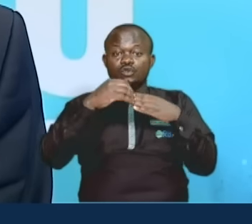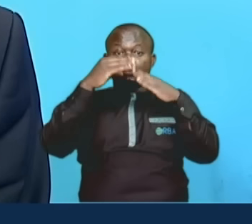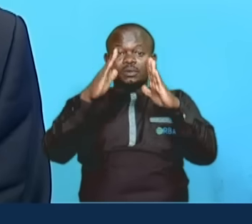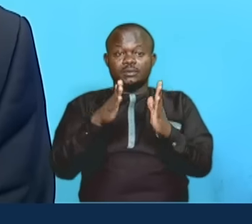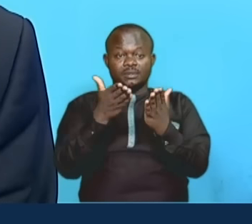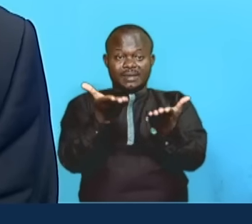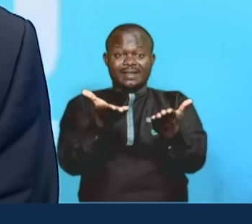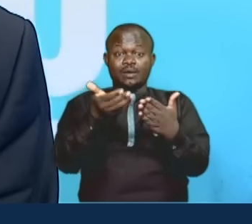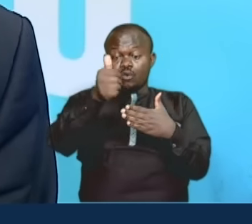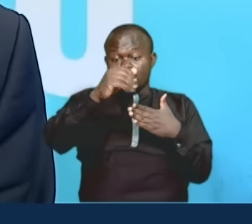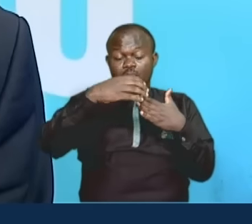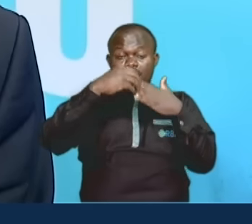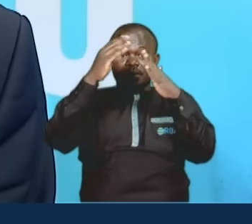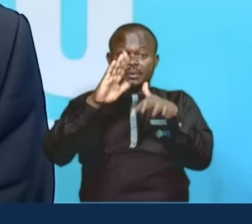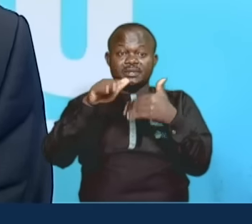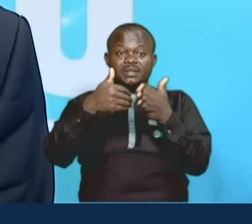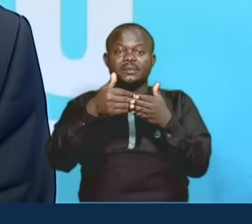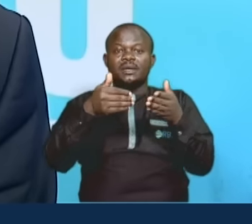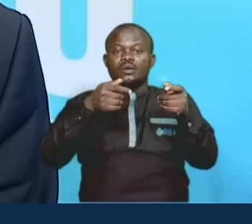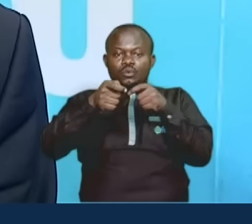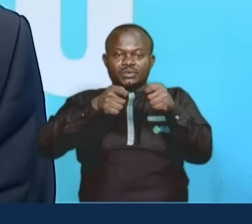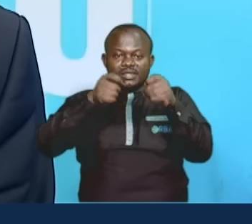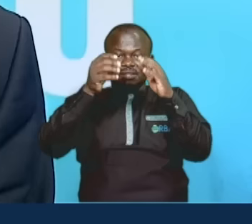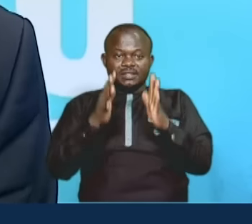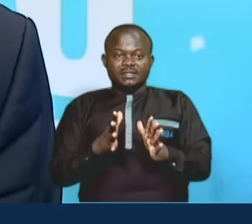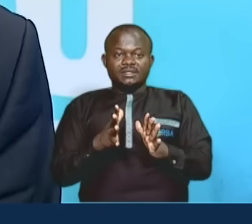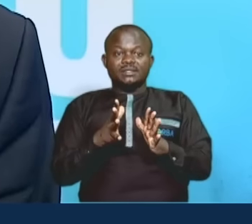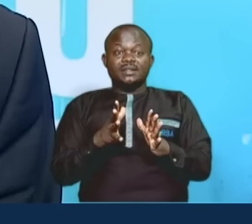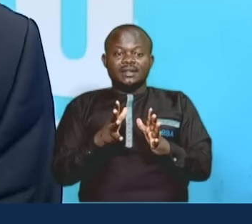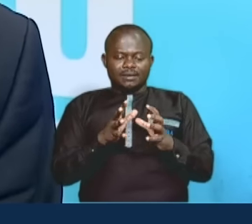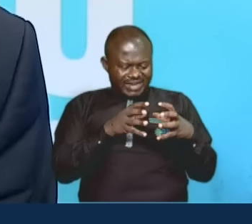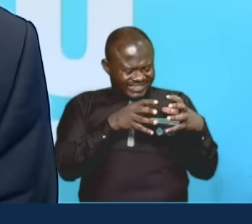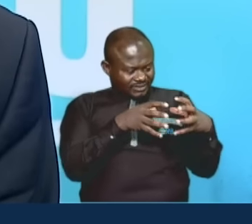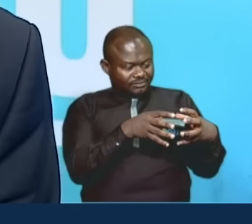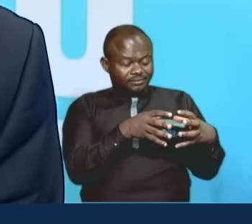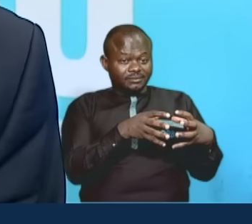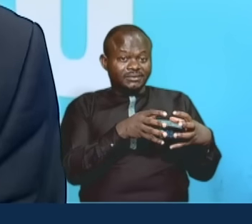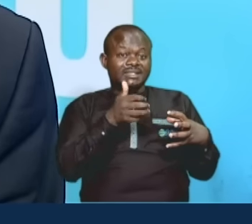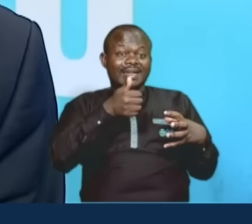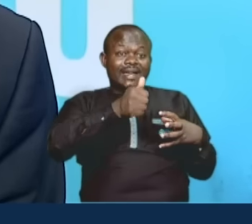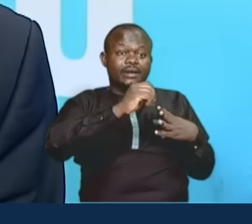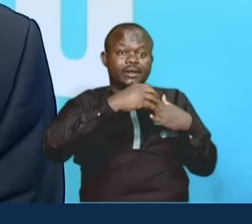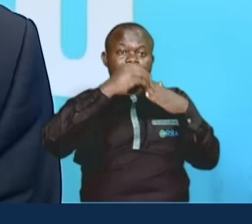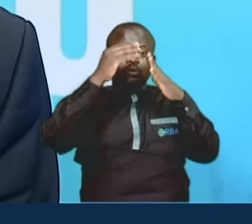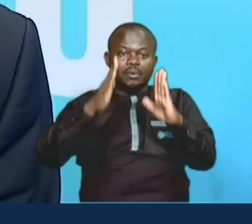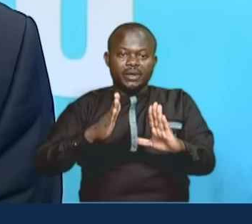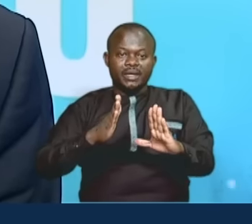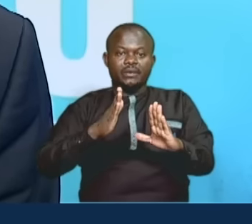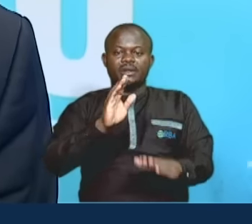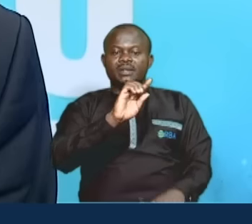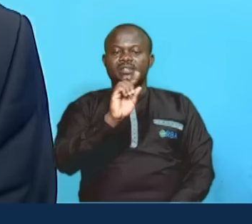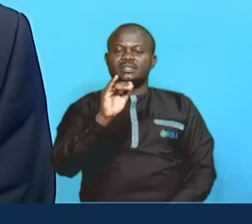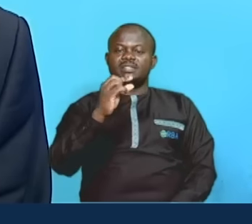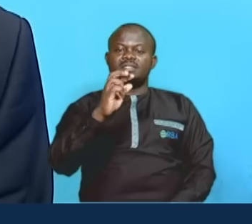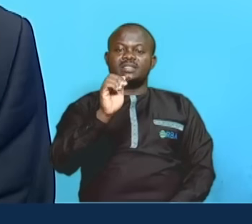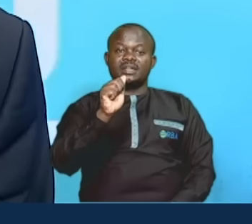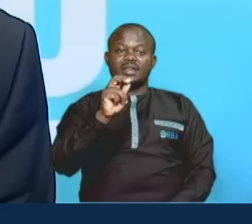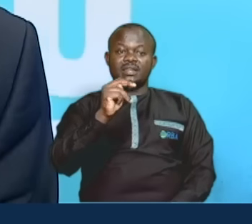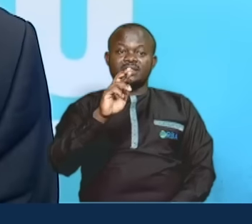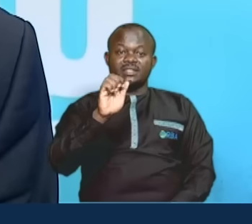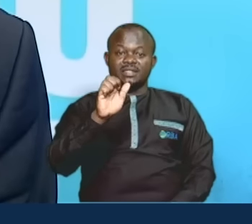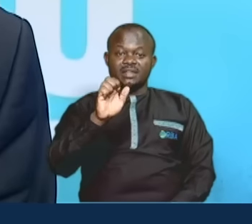Ubwo butegetsi bwari ubutegetsi bw'akazu kari kayobuwe na Zigira Nyirazo, musaza